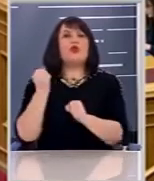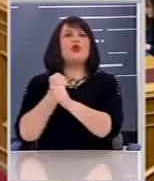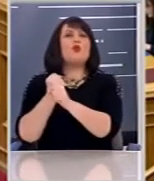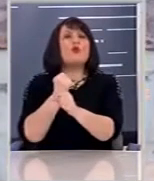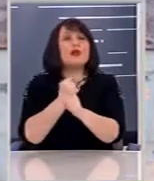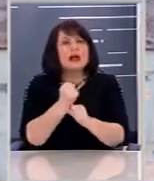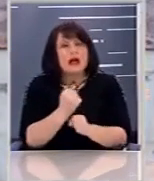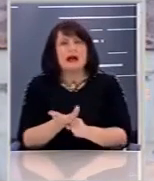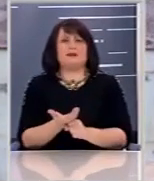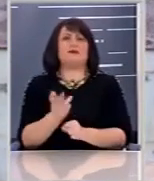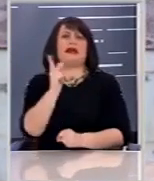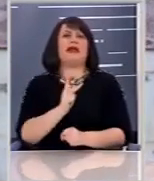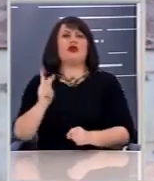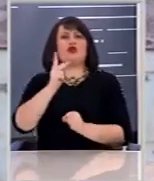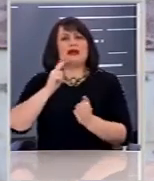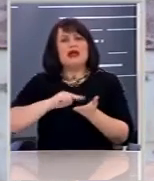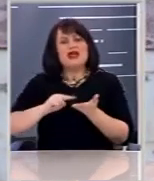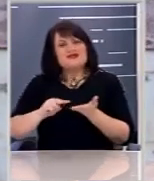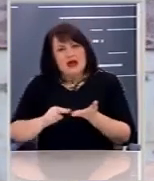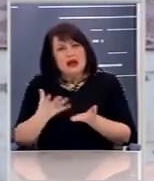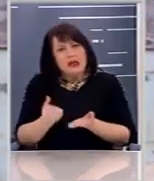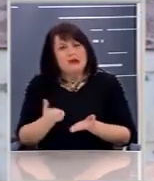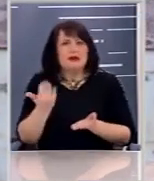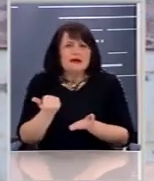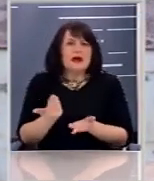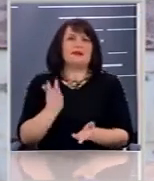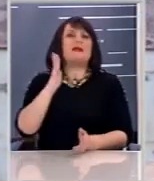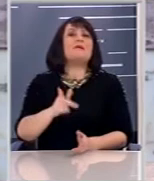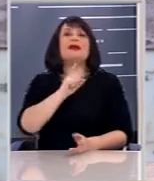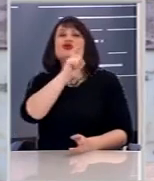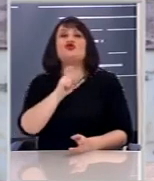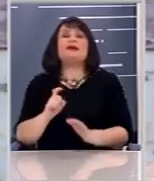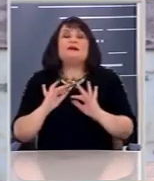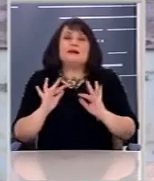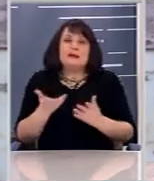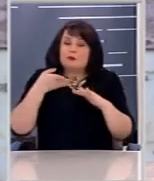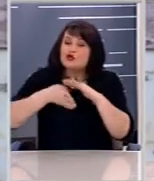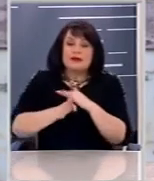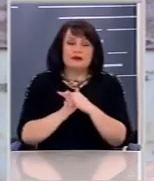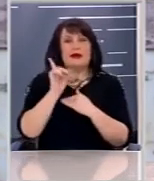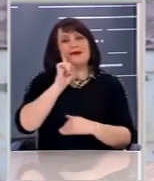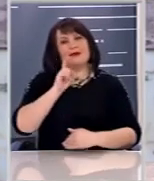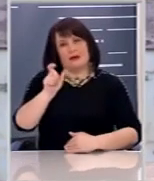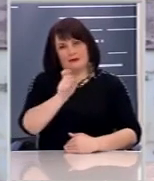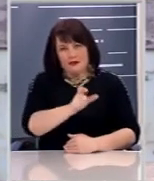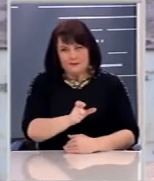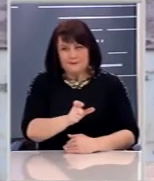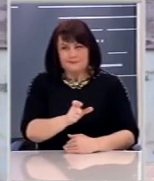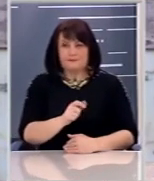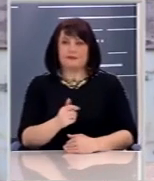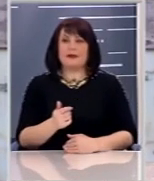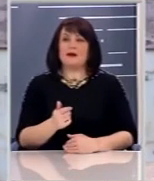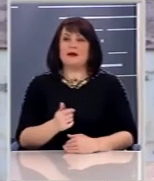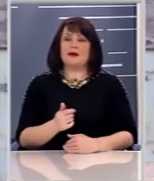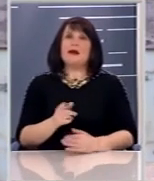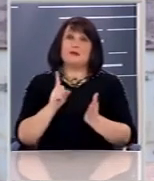εργασίας, της κοινωνικής ασφάλισης και της καθημερινότητας, αυτό το οποίο δεν μπορούμε να